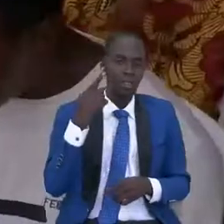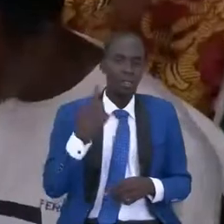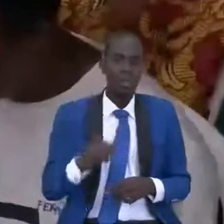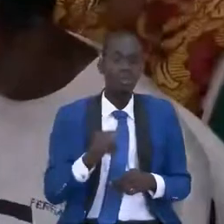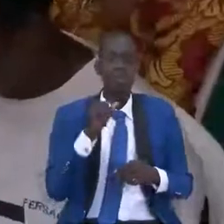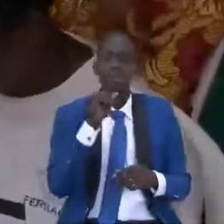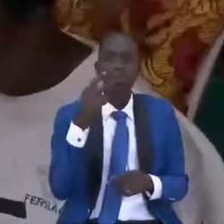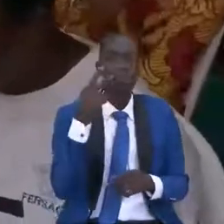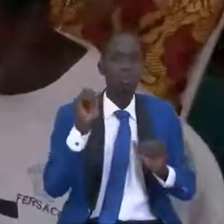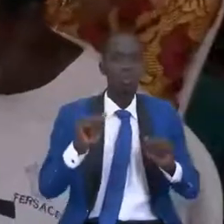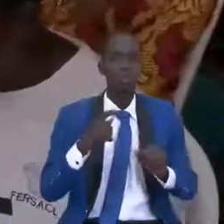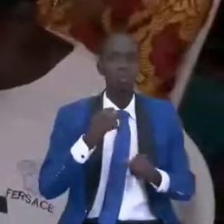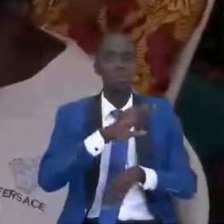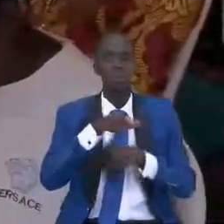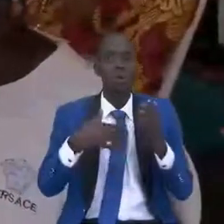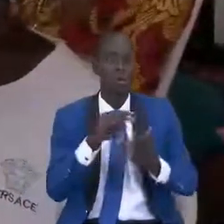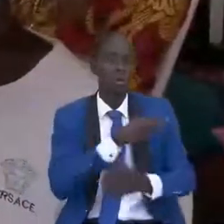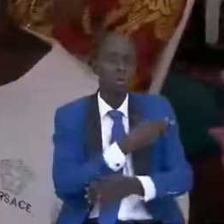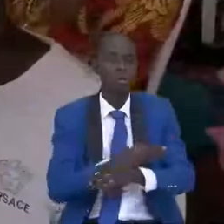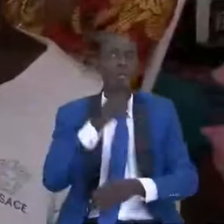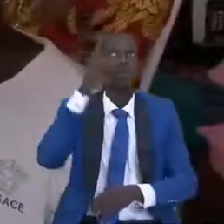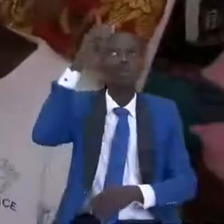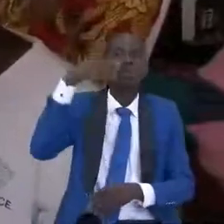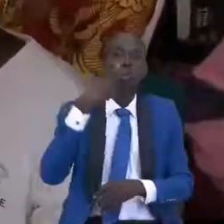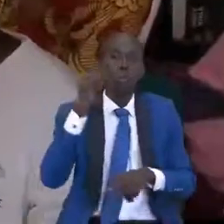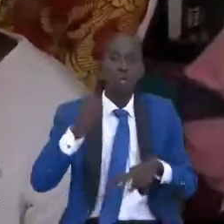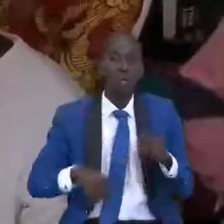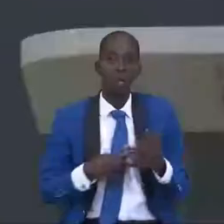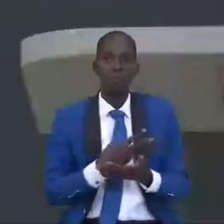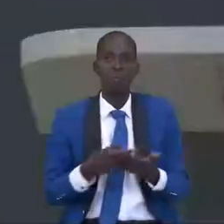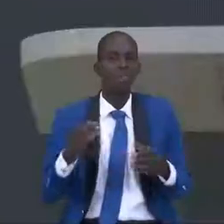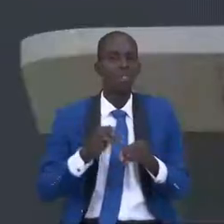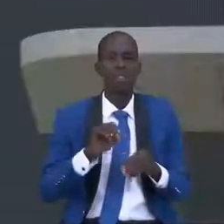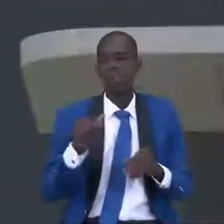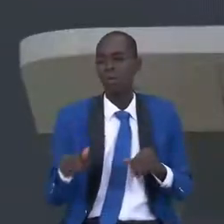peut faillir dans toutes les situations, Seigneur, je crois.